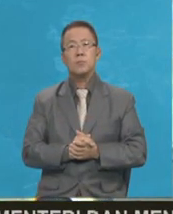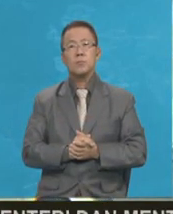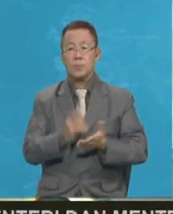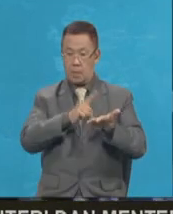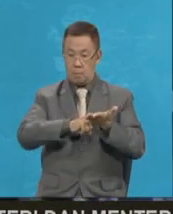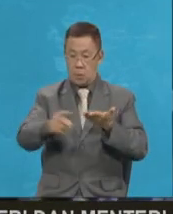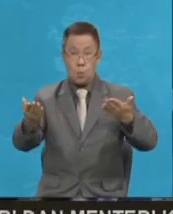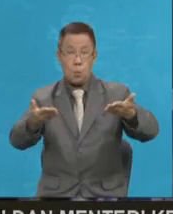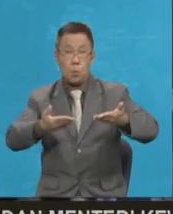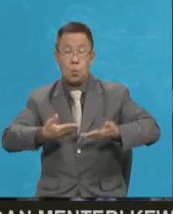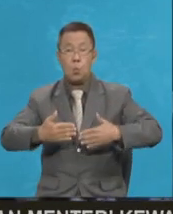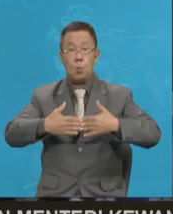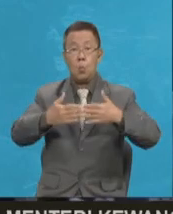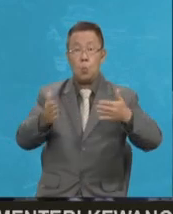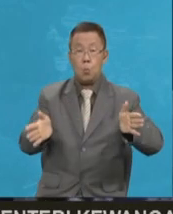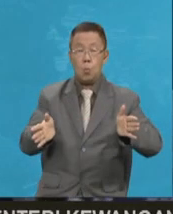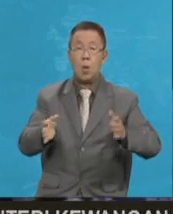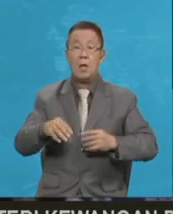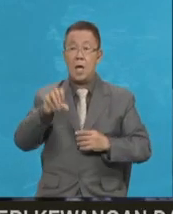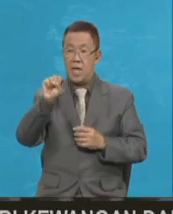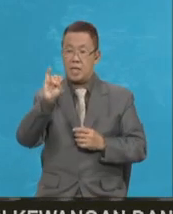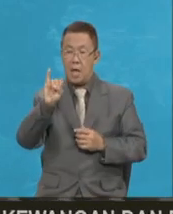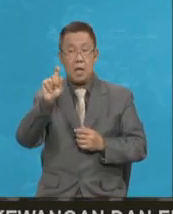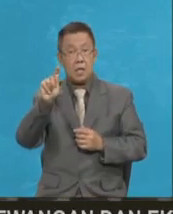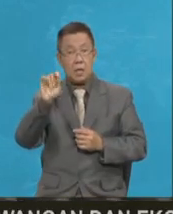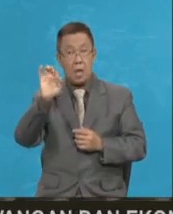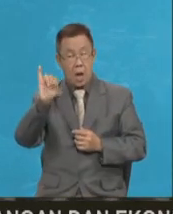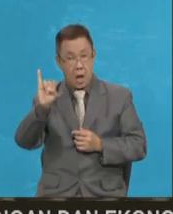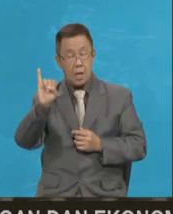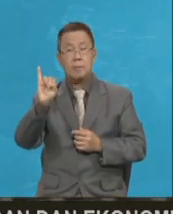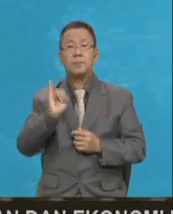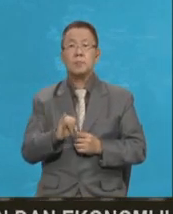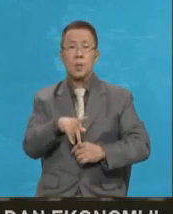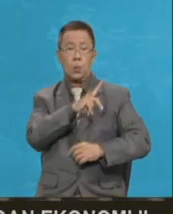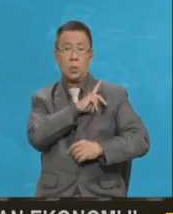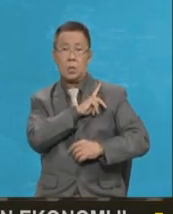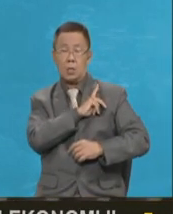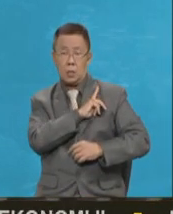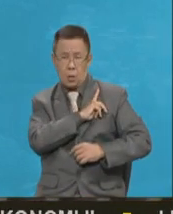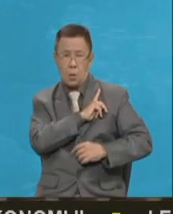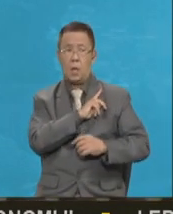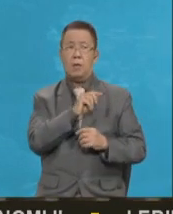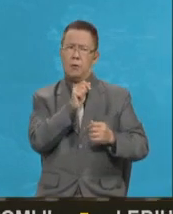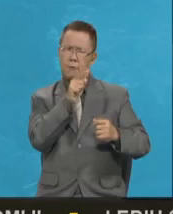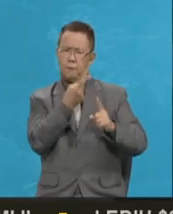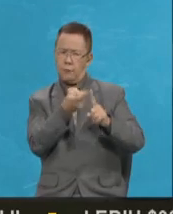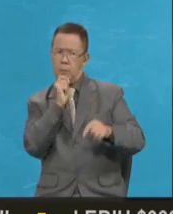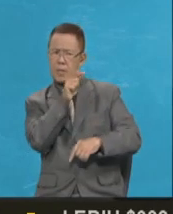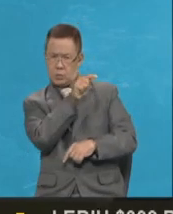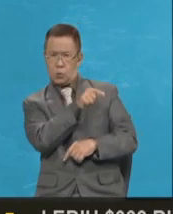Hai Minggu orientasi diresmikan oleh Syaikh Sri ketua sekolah tenaga dan kejuruteraan